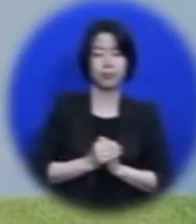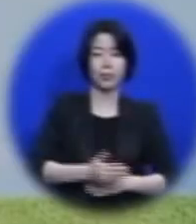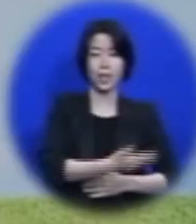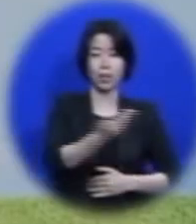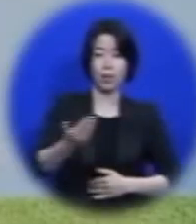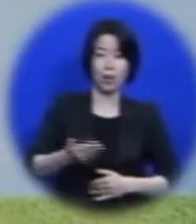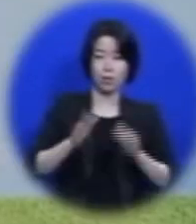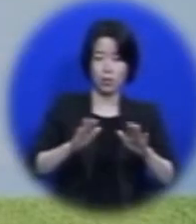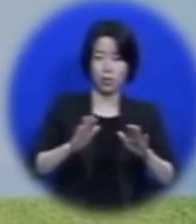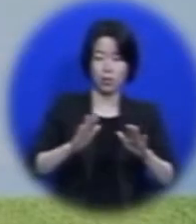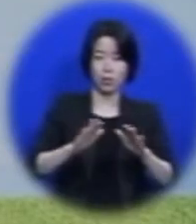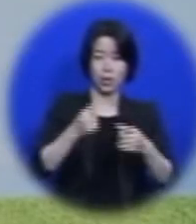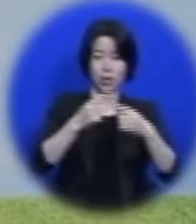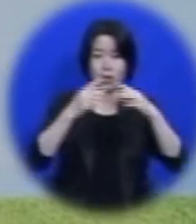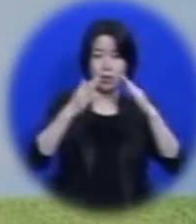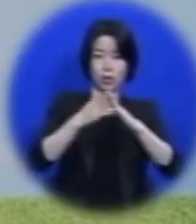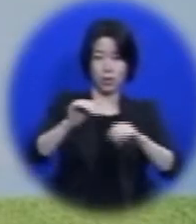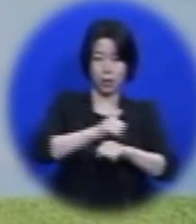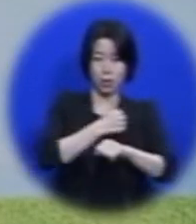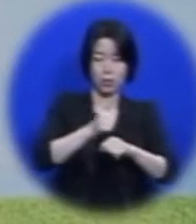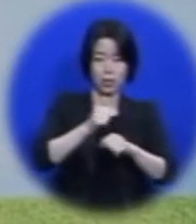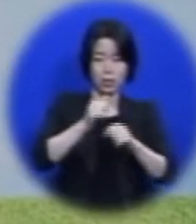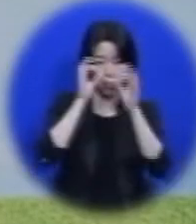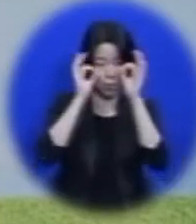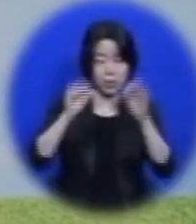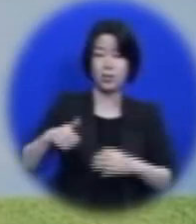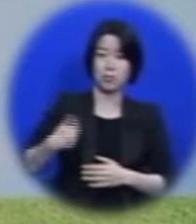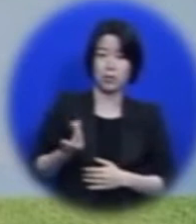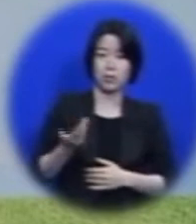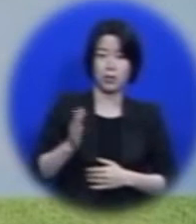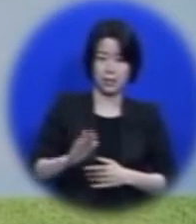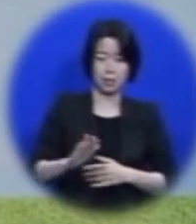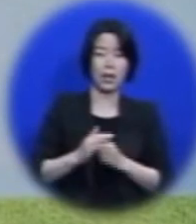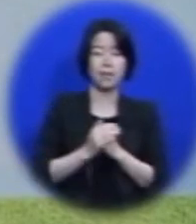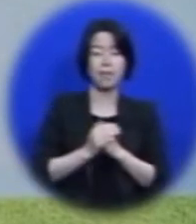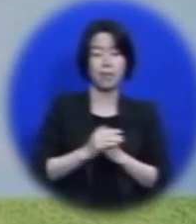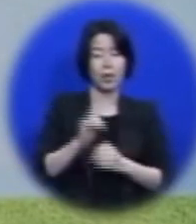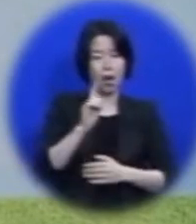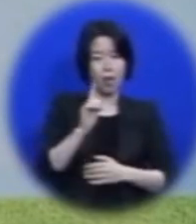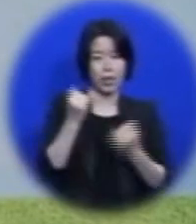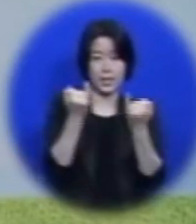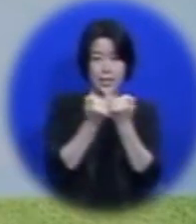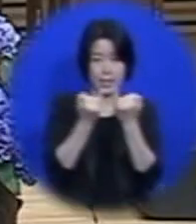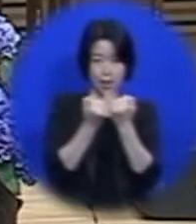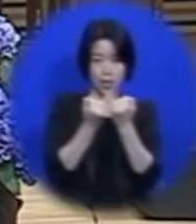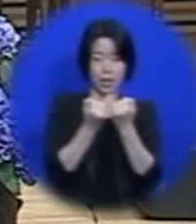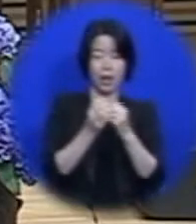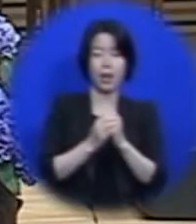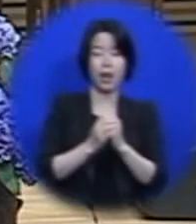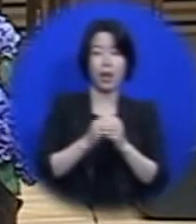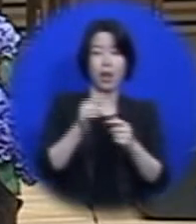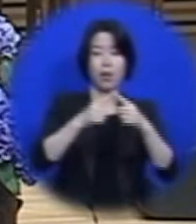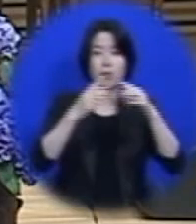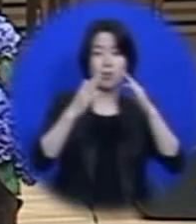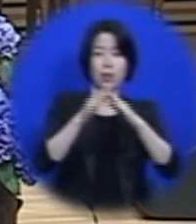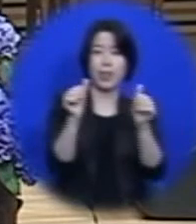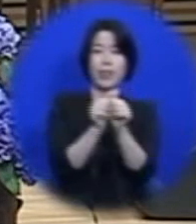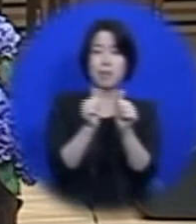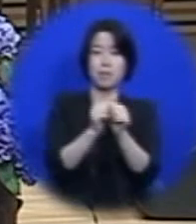여러분 오늘 교회 홈페이지를 혹시 보셨는지 모르겠는데 우리 한 자매가 교회 남자